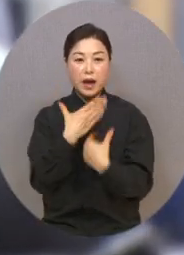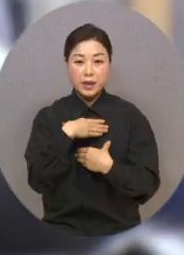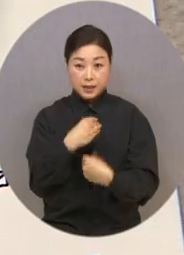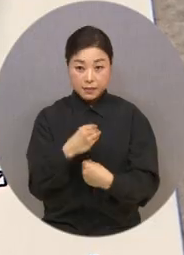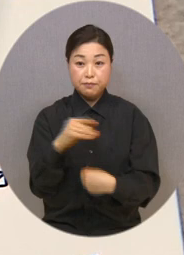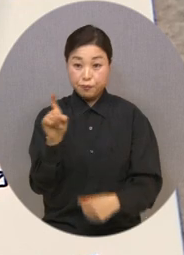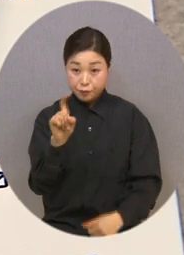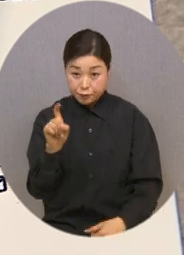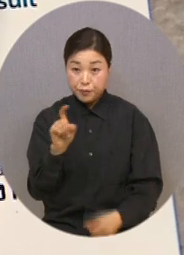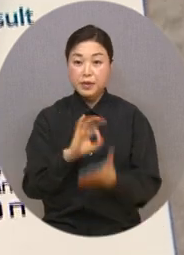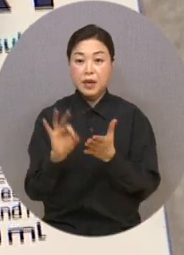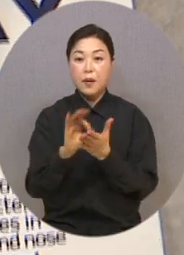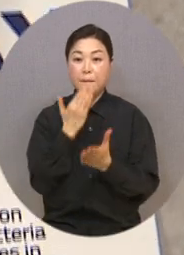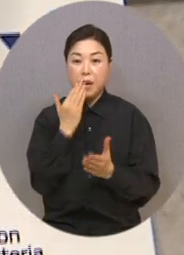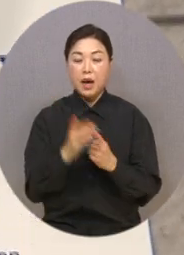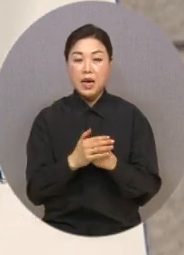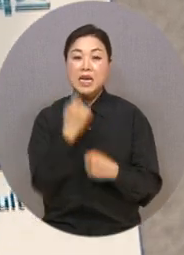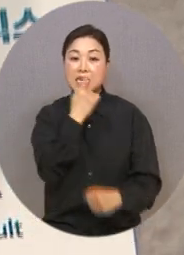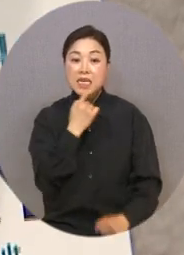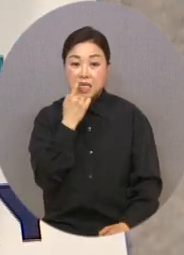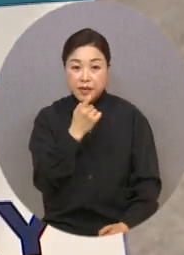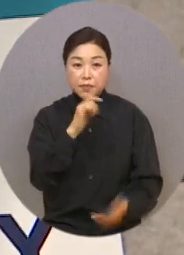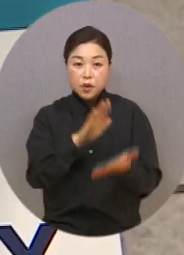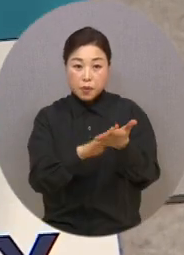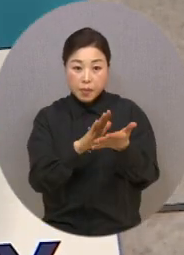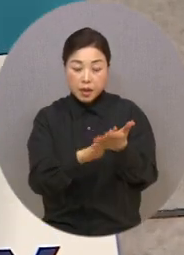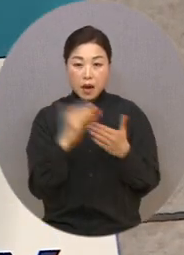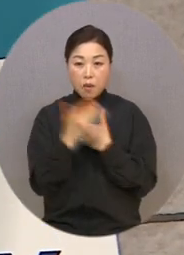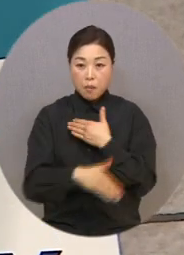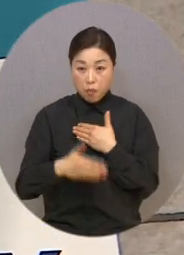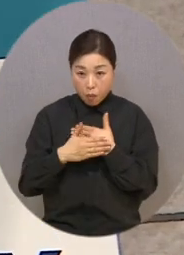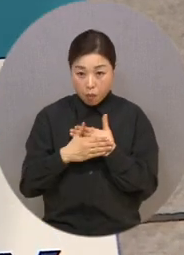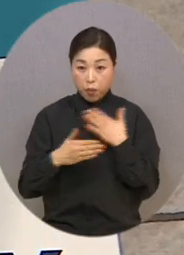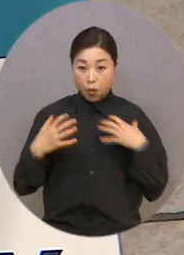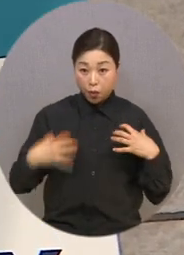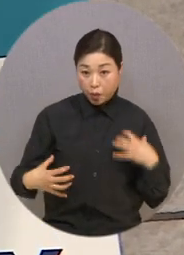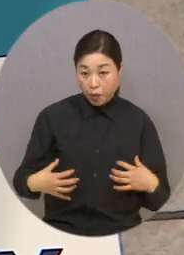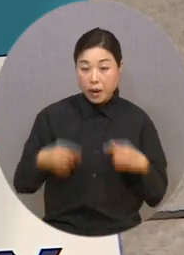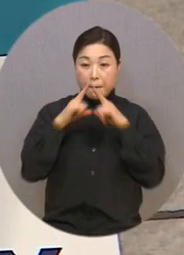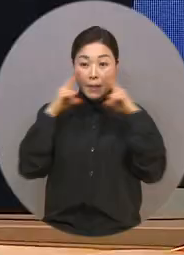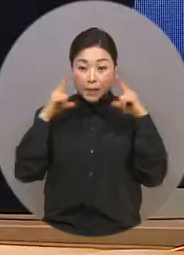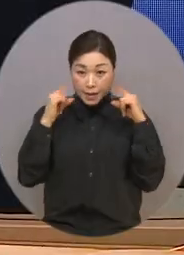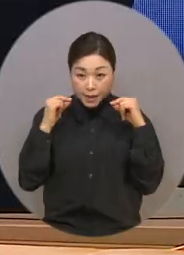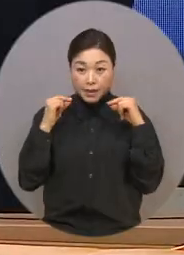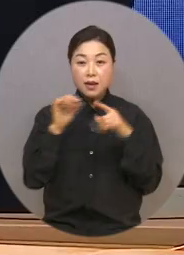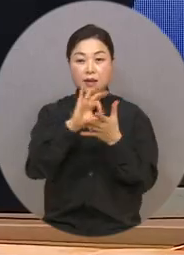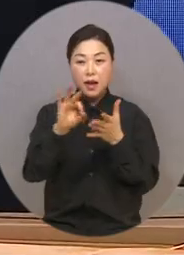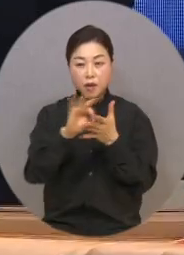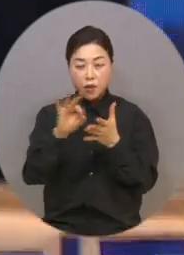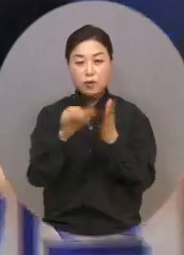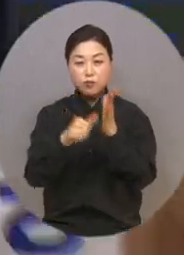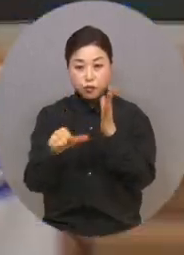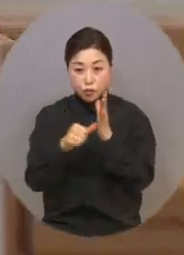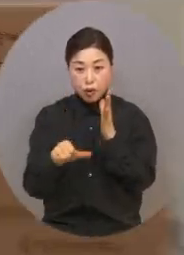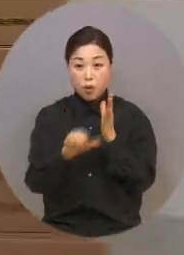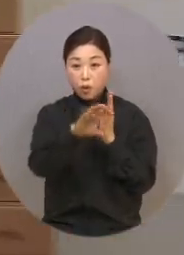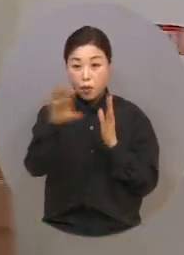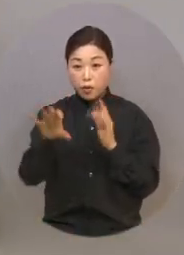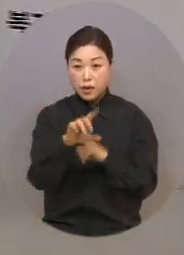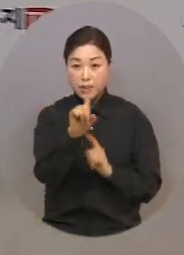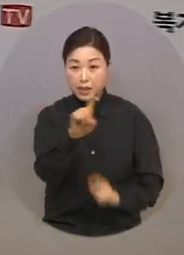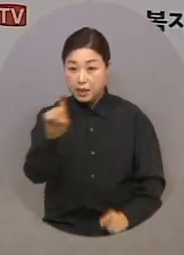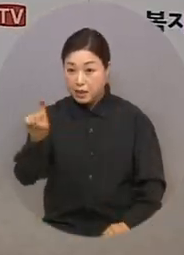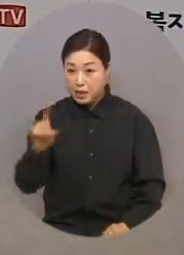있습니다 사람의 이반 손바닥 기타 신체부위는 물론 마스크 등 자주 사용하는 물품 어느 곳이든 사용